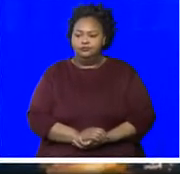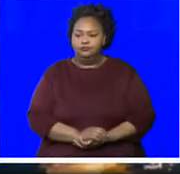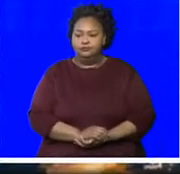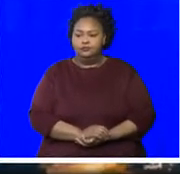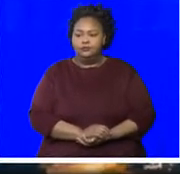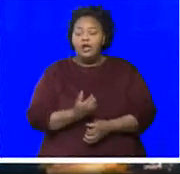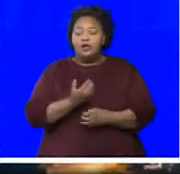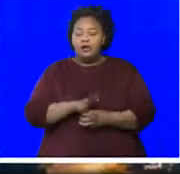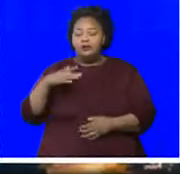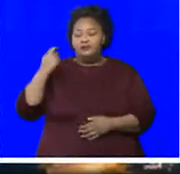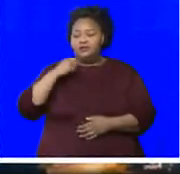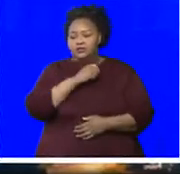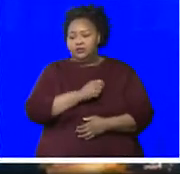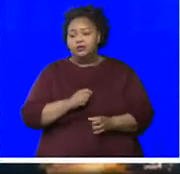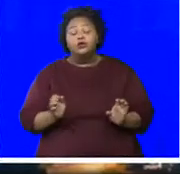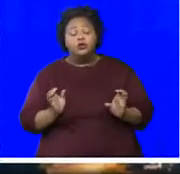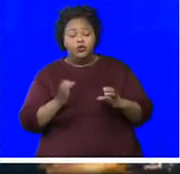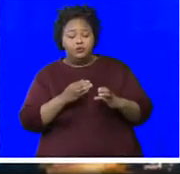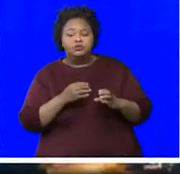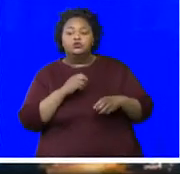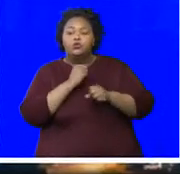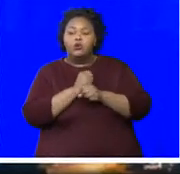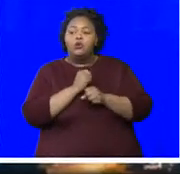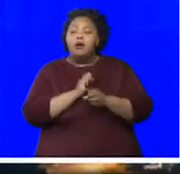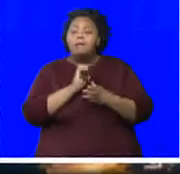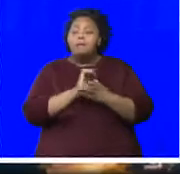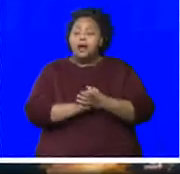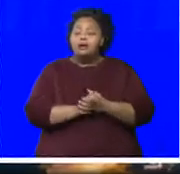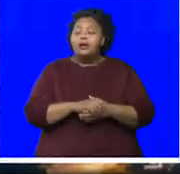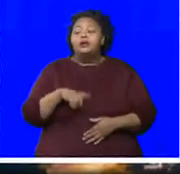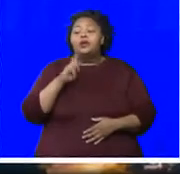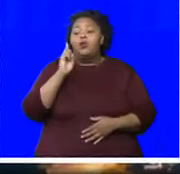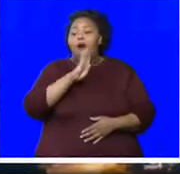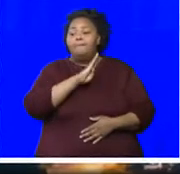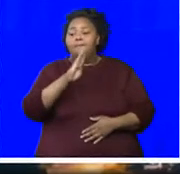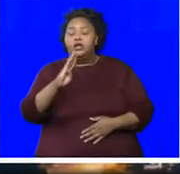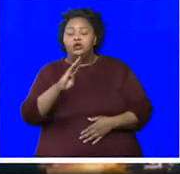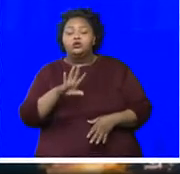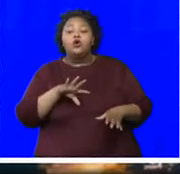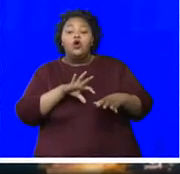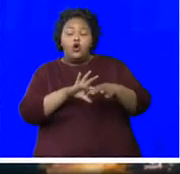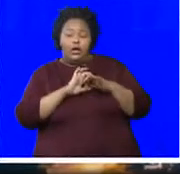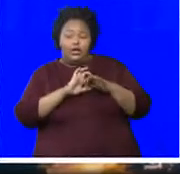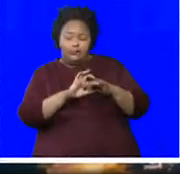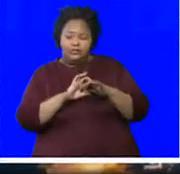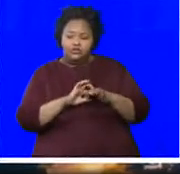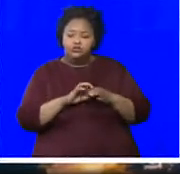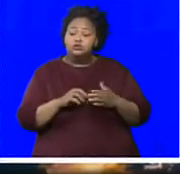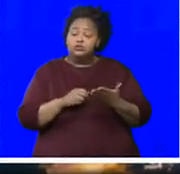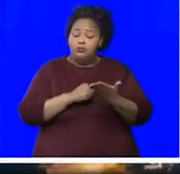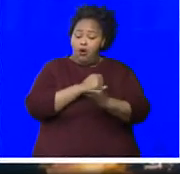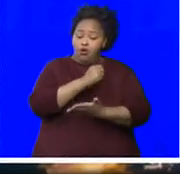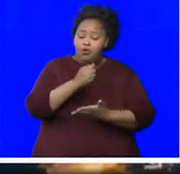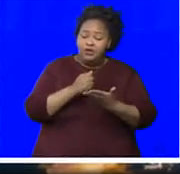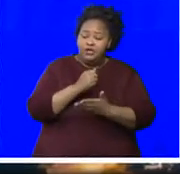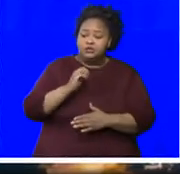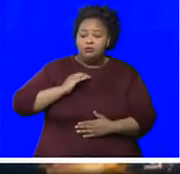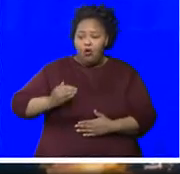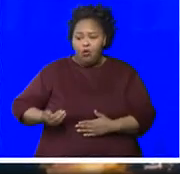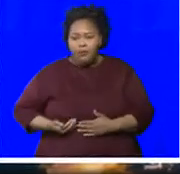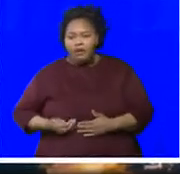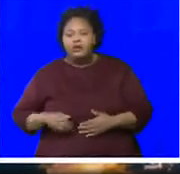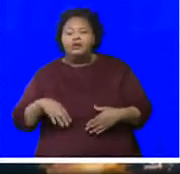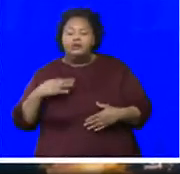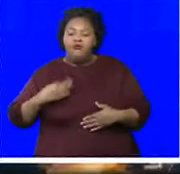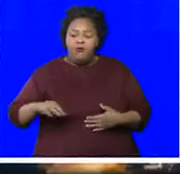Inhlangano yeTaiwan Technical Mission seyisebenzisana nemkhankaso ye-1 billion rising kutfola bomake nebesifazane emimangweni kude baceceshwe